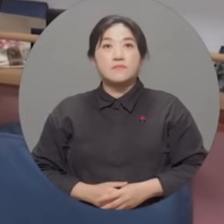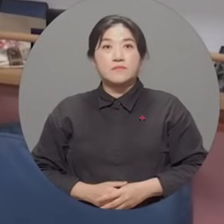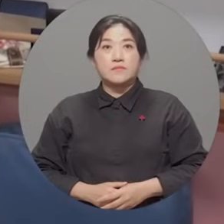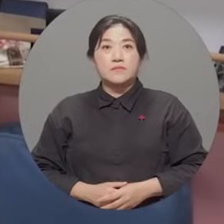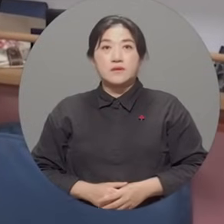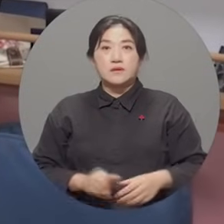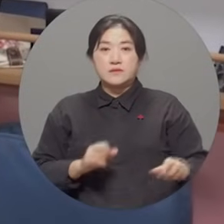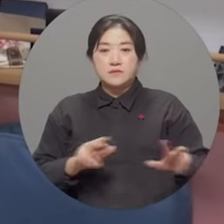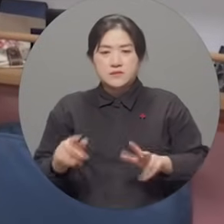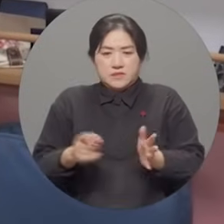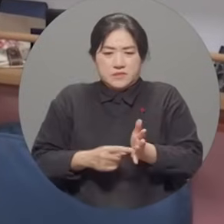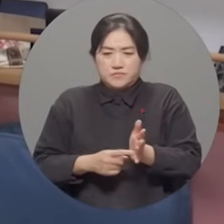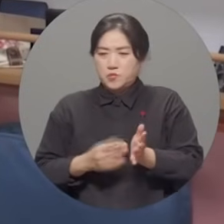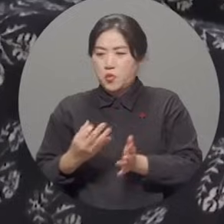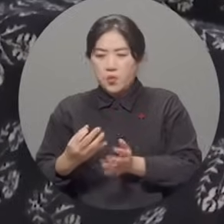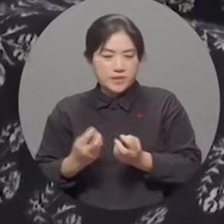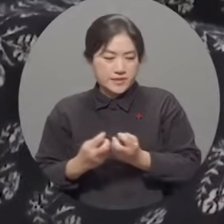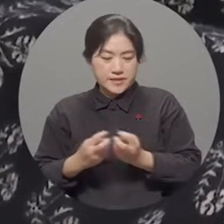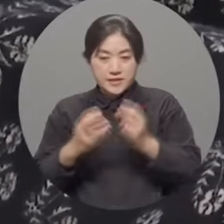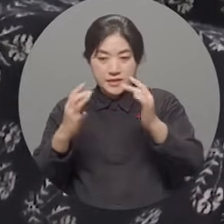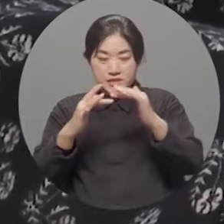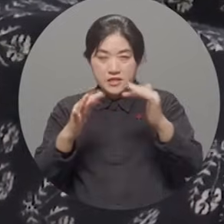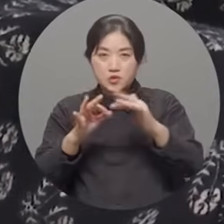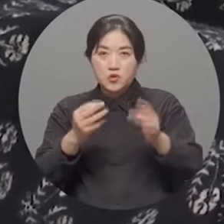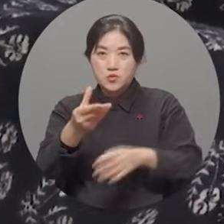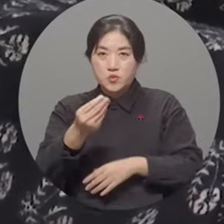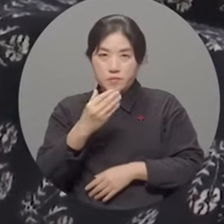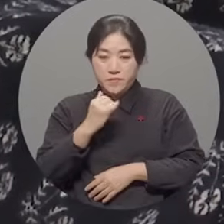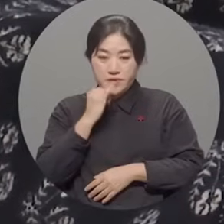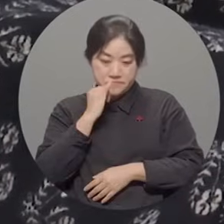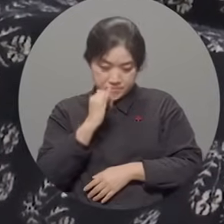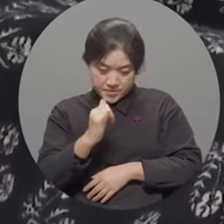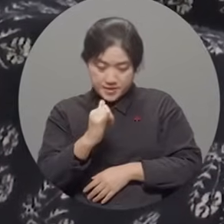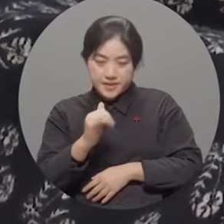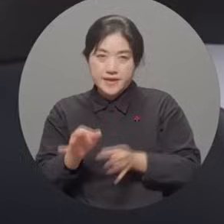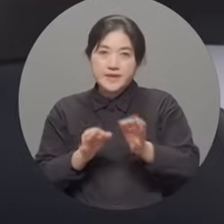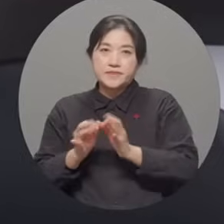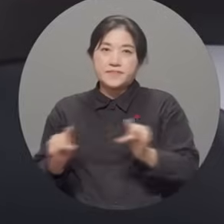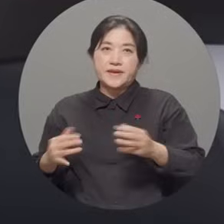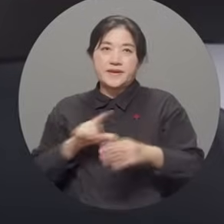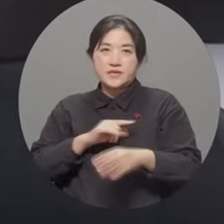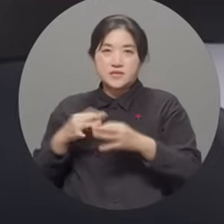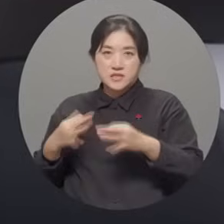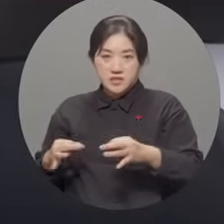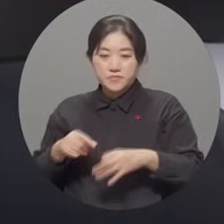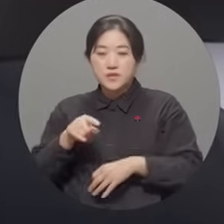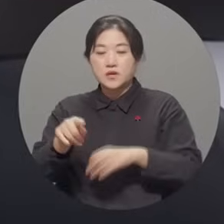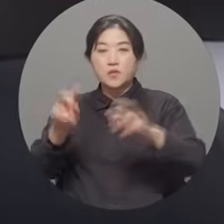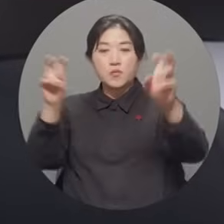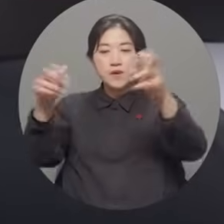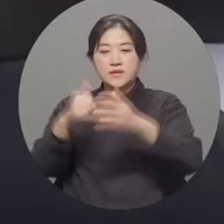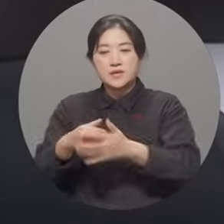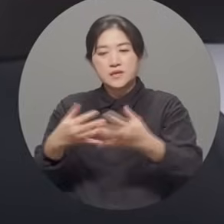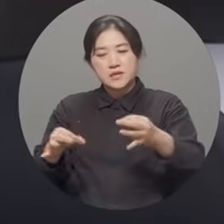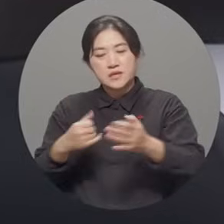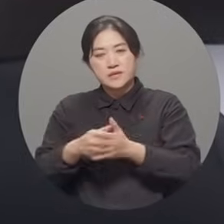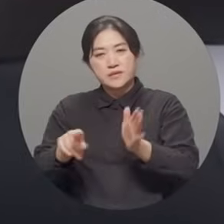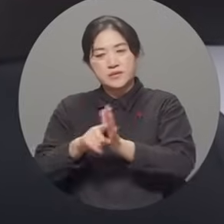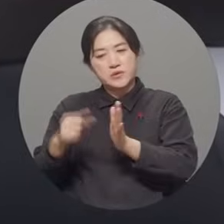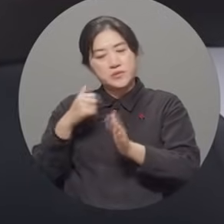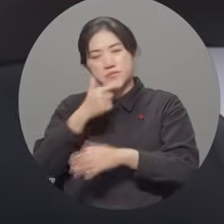당장 쓸 급전이 필요해 인터넷 대부업체에 대출을 문의한 자영업자 김모 씨. 이 업체는 김 씨의 신용도가